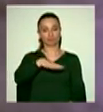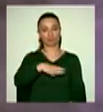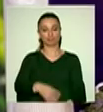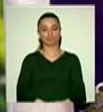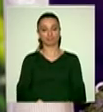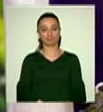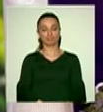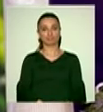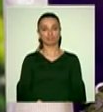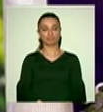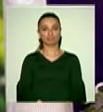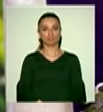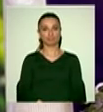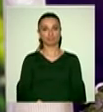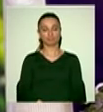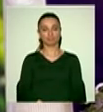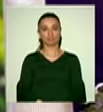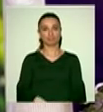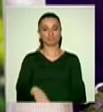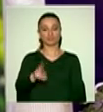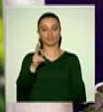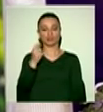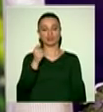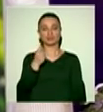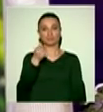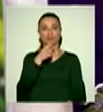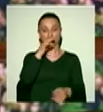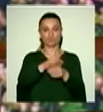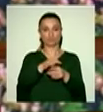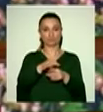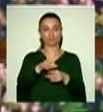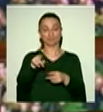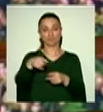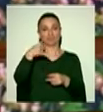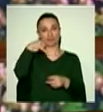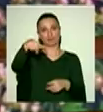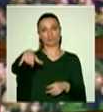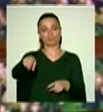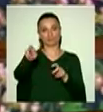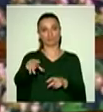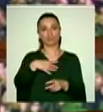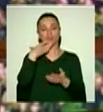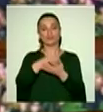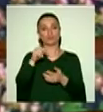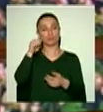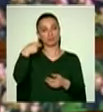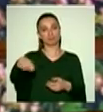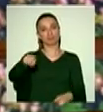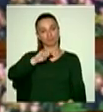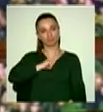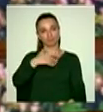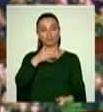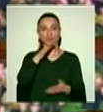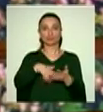პირველ სართულზე იყო. რაღაცთან მისაღებს ალბათ სადღაც ხო? და კატორი გლუჩი და ვინც გასაღებს გაძლევს. დიახ, ადმინისტრატორს ჰქონდა.